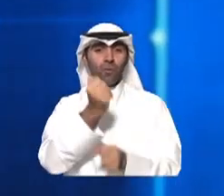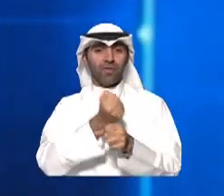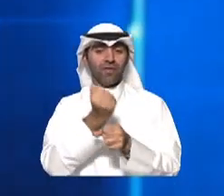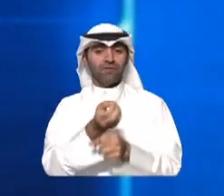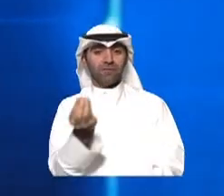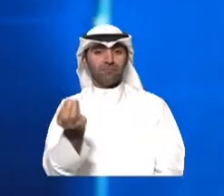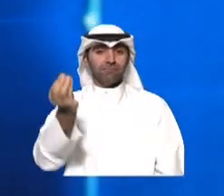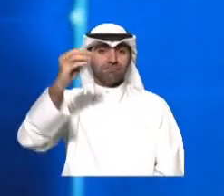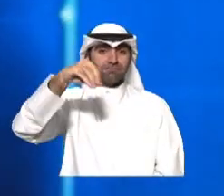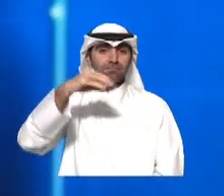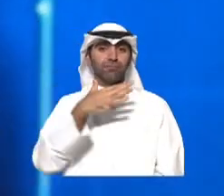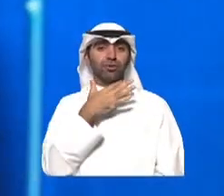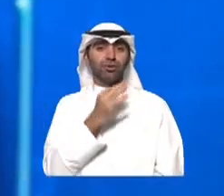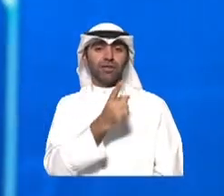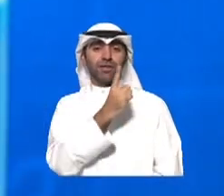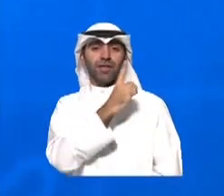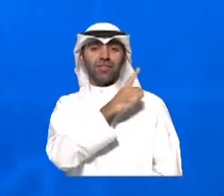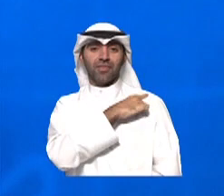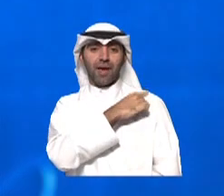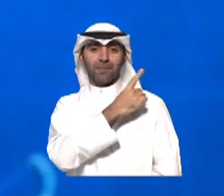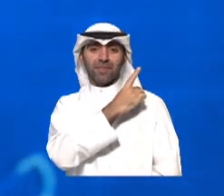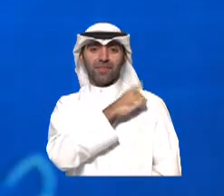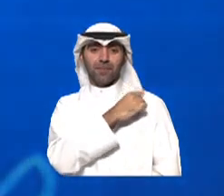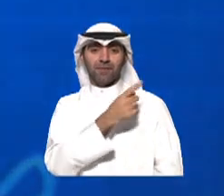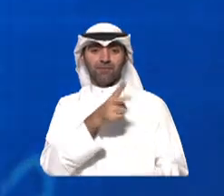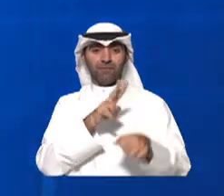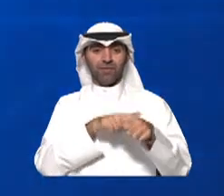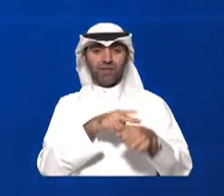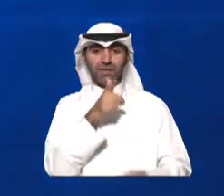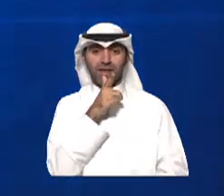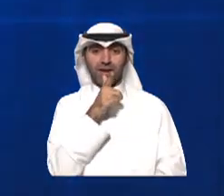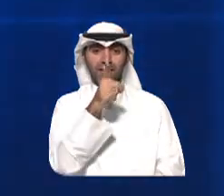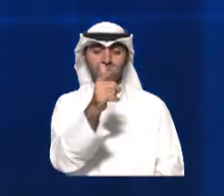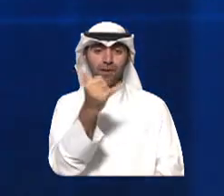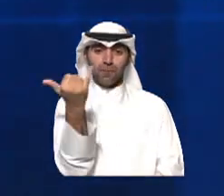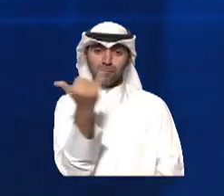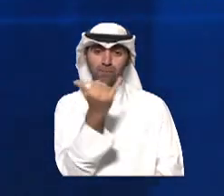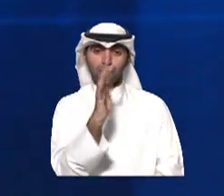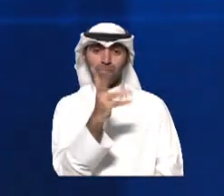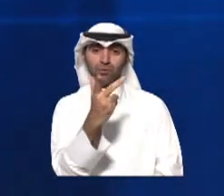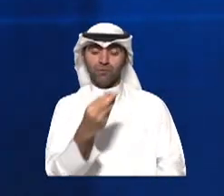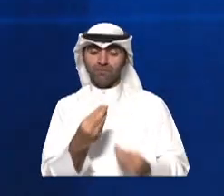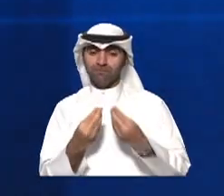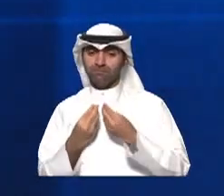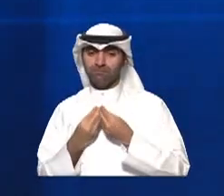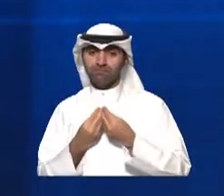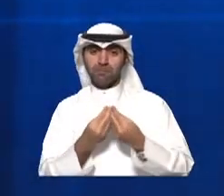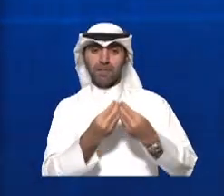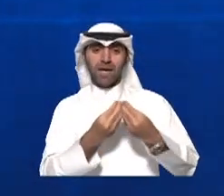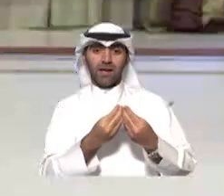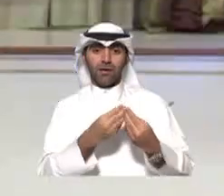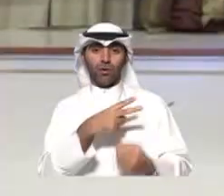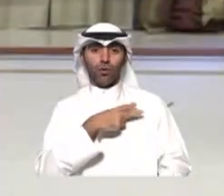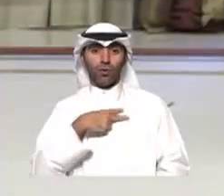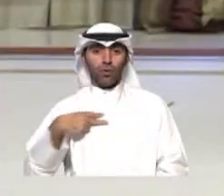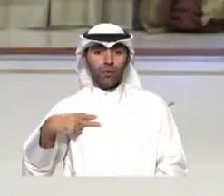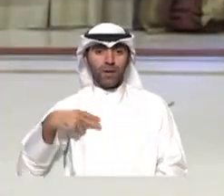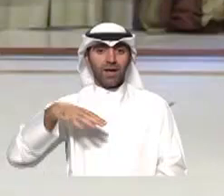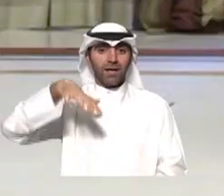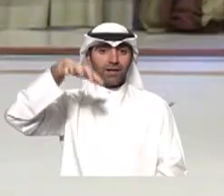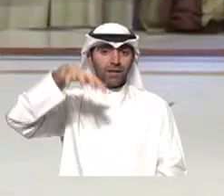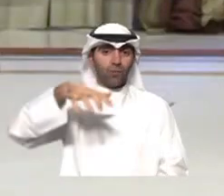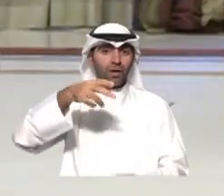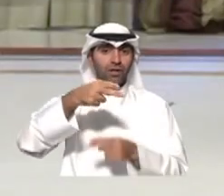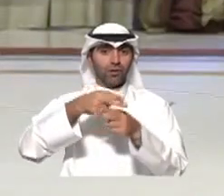بالتخطيط والتدريب الناجح، مؤكدا أن الولاء والانتماء للوطن هو أغلى ما يمتلكه الإنسان، والهدف هو